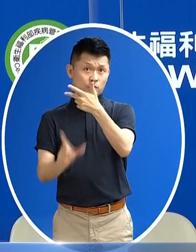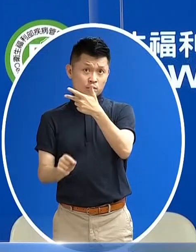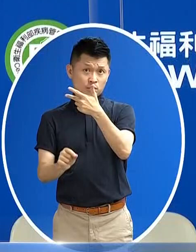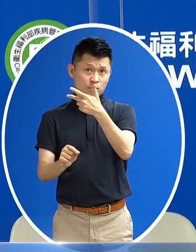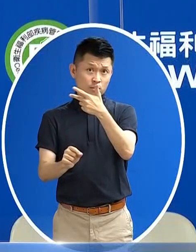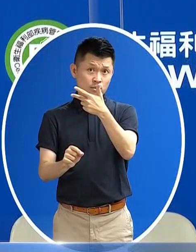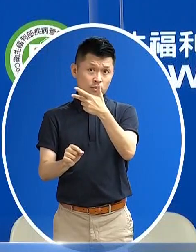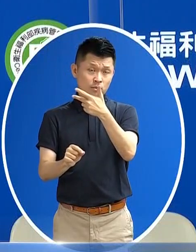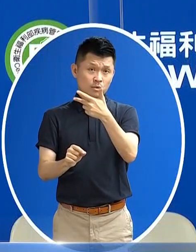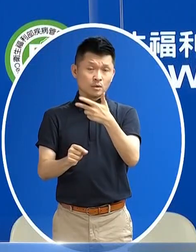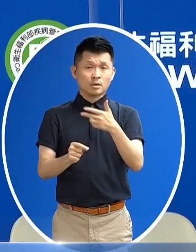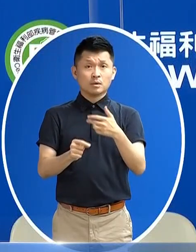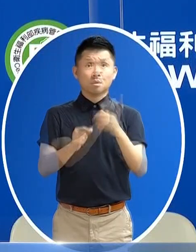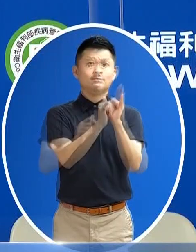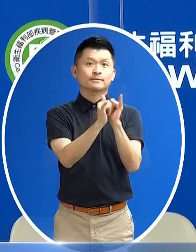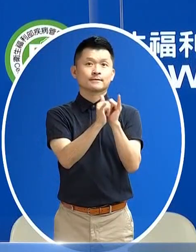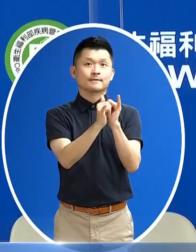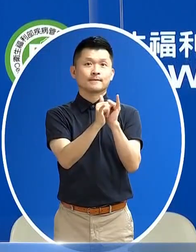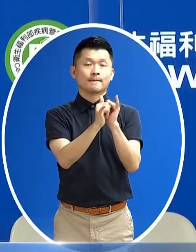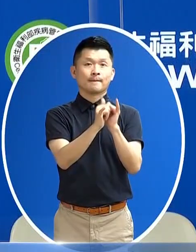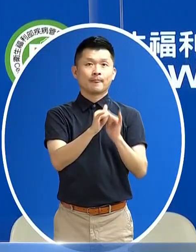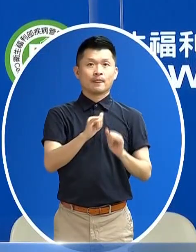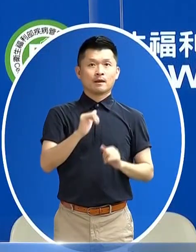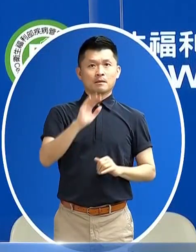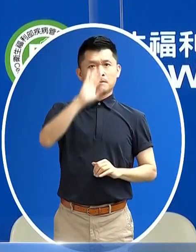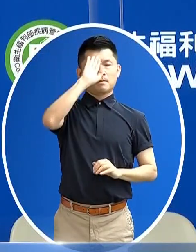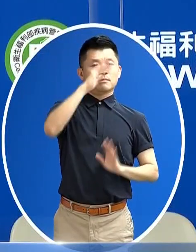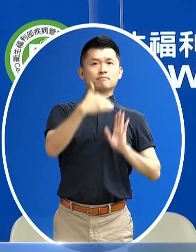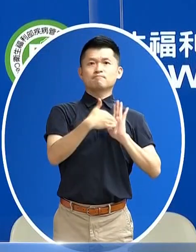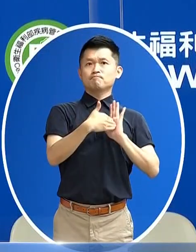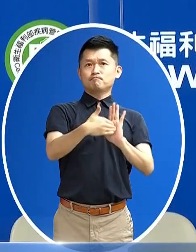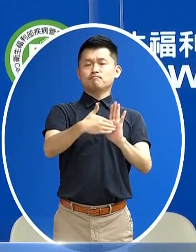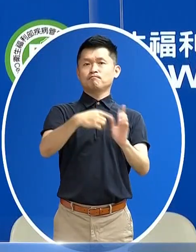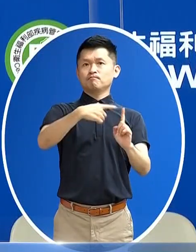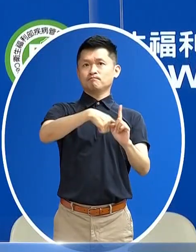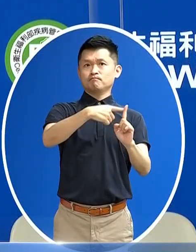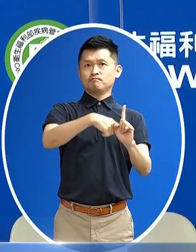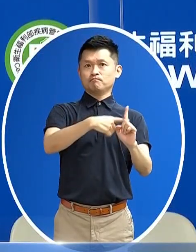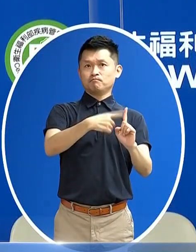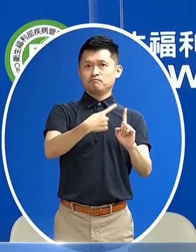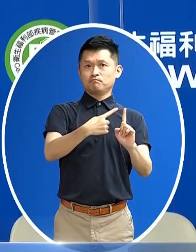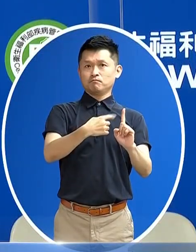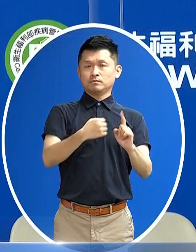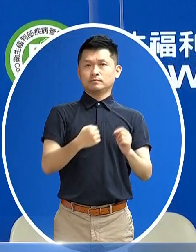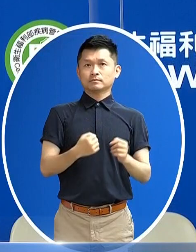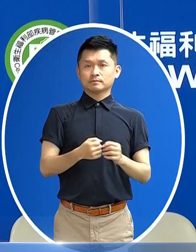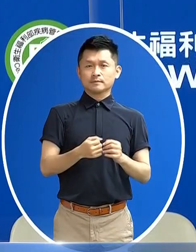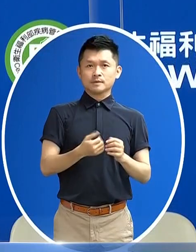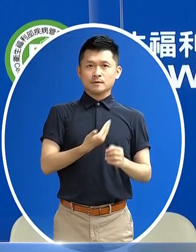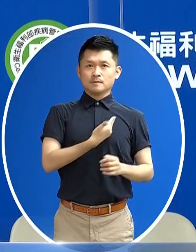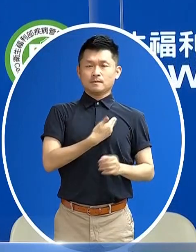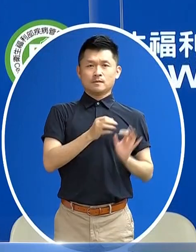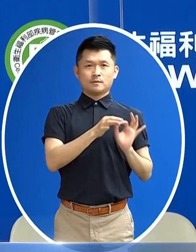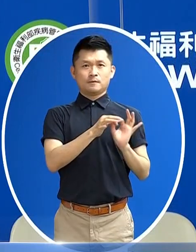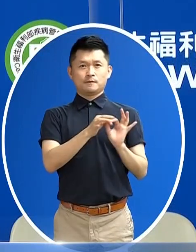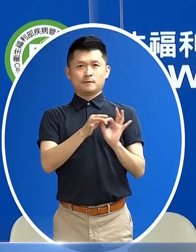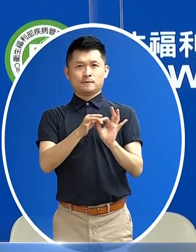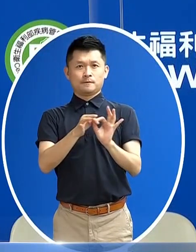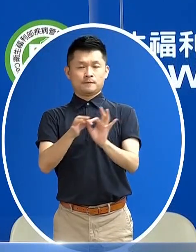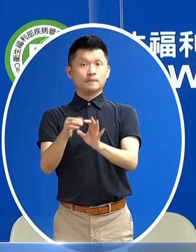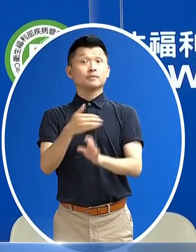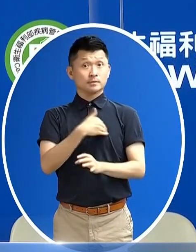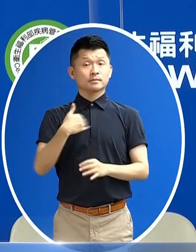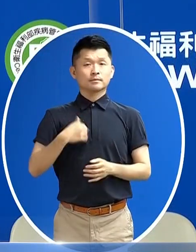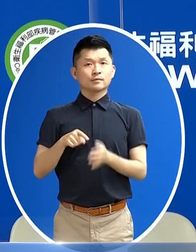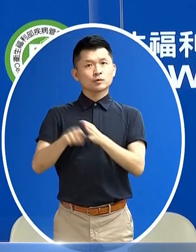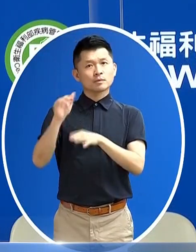边我们都感染 BA.2，免疫力的部分啊，可以持续到多持续一段时间了。那所以专家